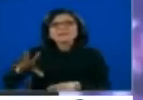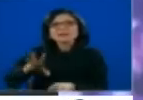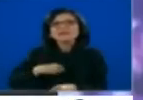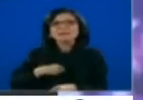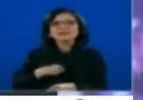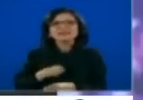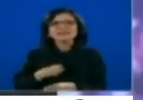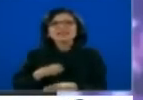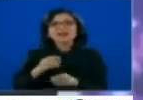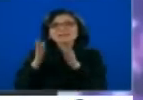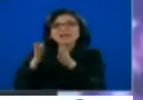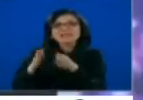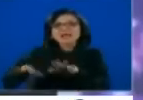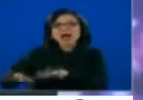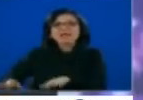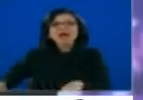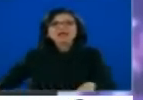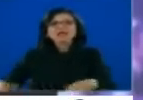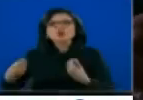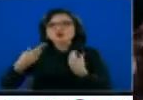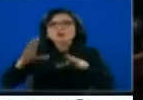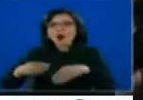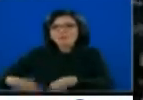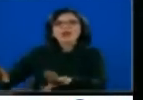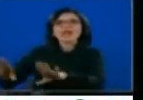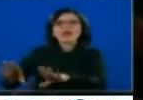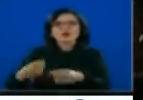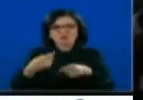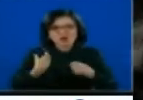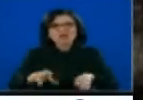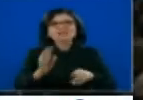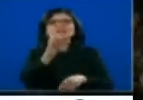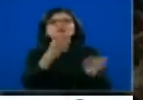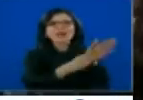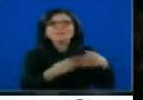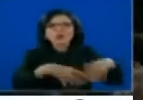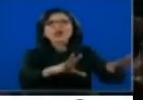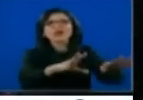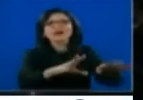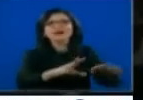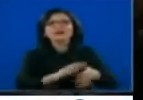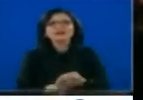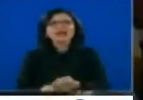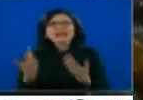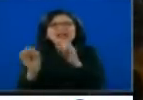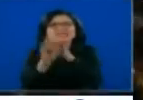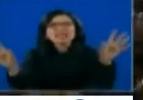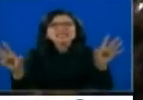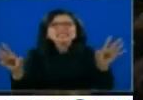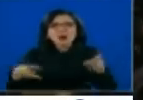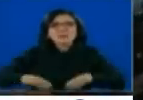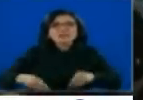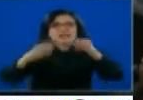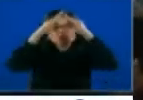kita lalu semua diboleh-bolehin mau dikasih 1 M yang enggak jelas mau dikasih rumah